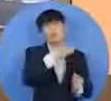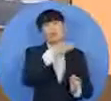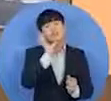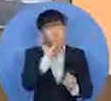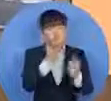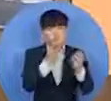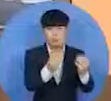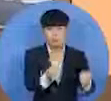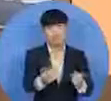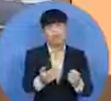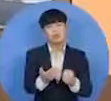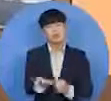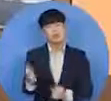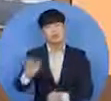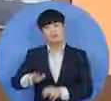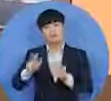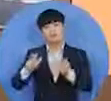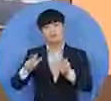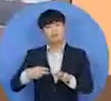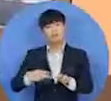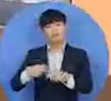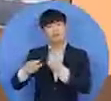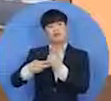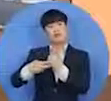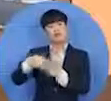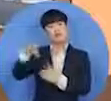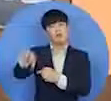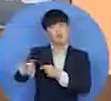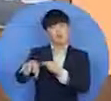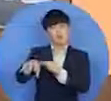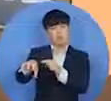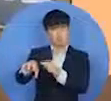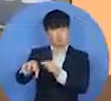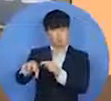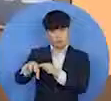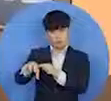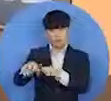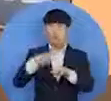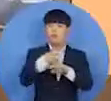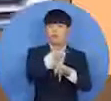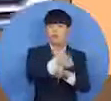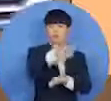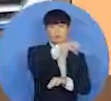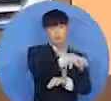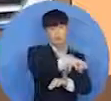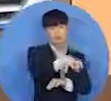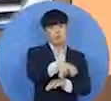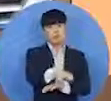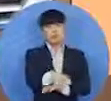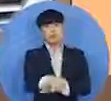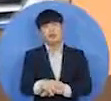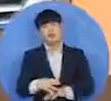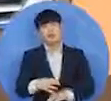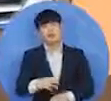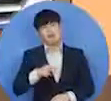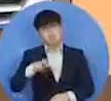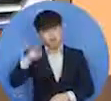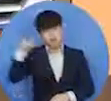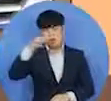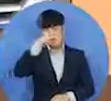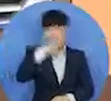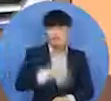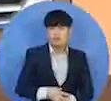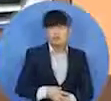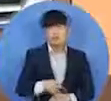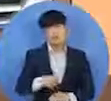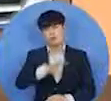천안의료원의 주요 고객층인 노년층 환자들은 천안의료원 근처 버스정류장에서 하차해 비탈진길을 올라야만 의료원에